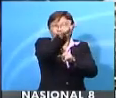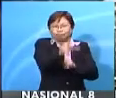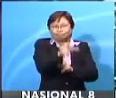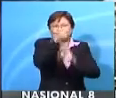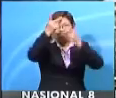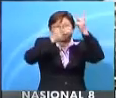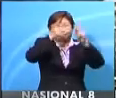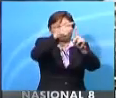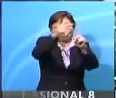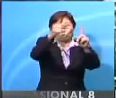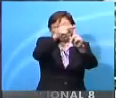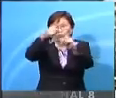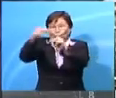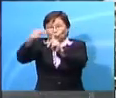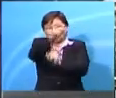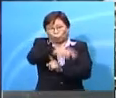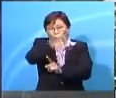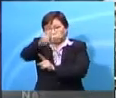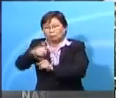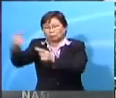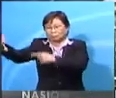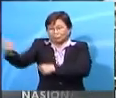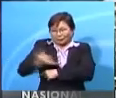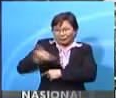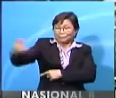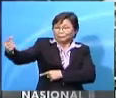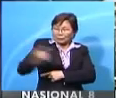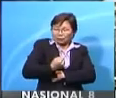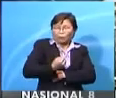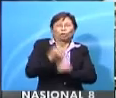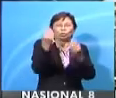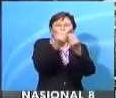yang datang mesti berjumlah